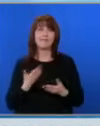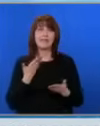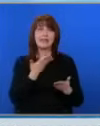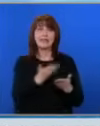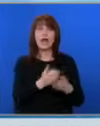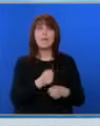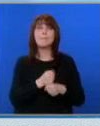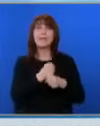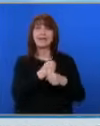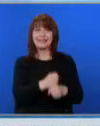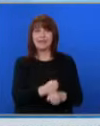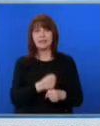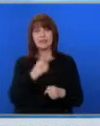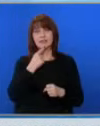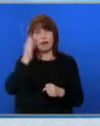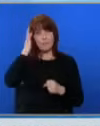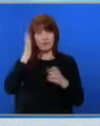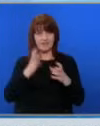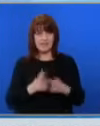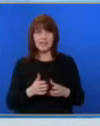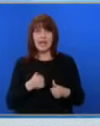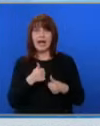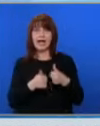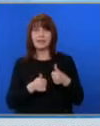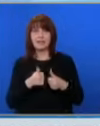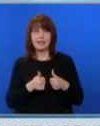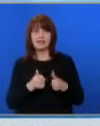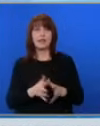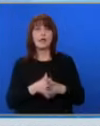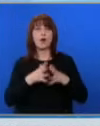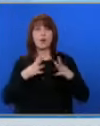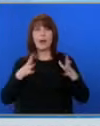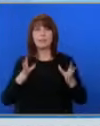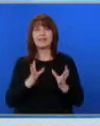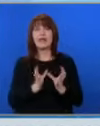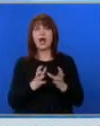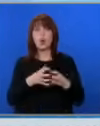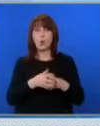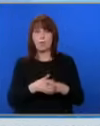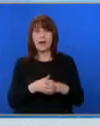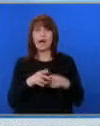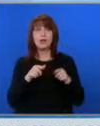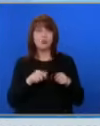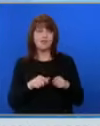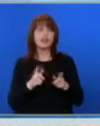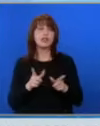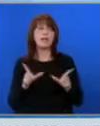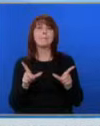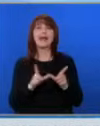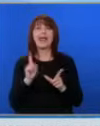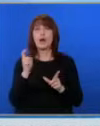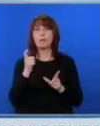мандат прочвателен за правителство на кандидата за премиер на най-голямата парламентарна група. Това в случая ще бъде Мария